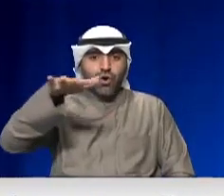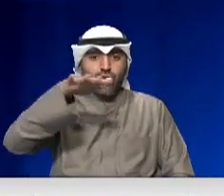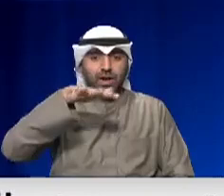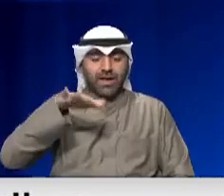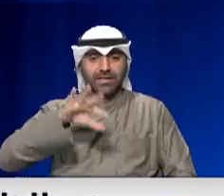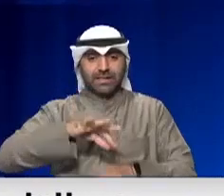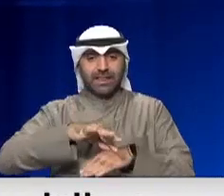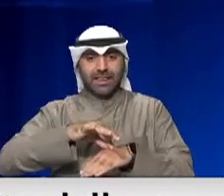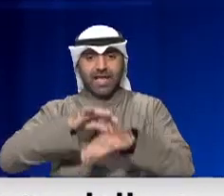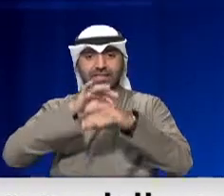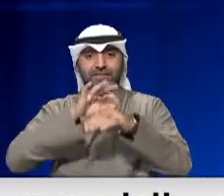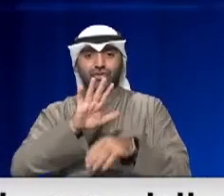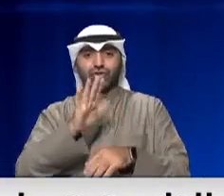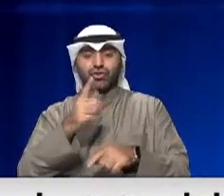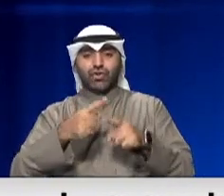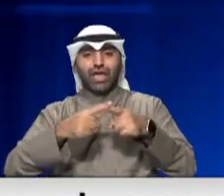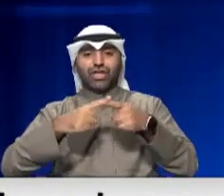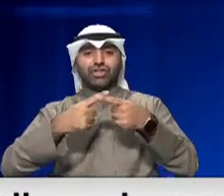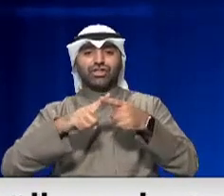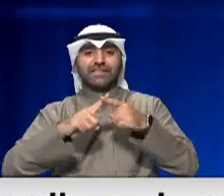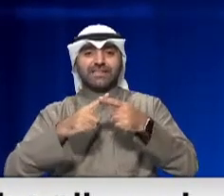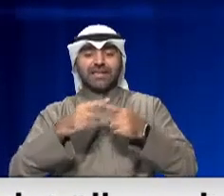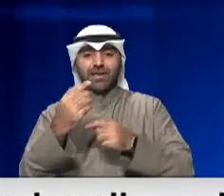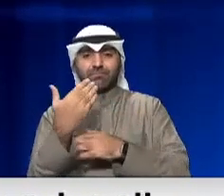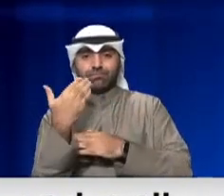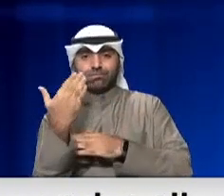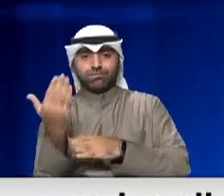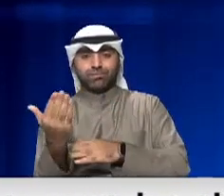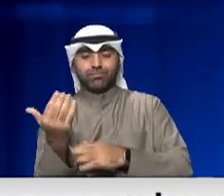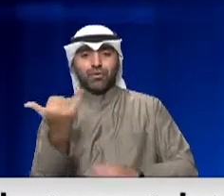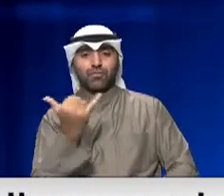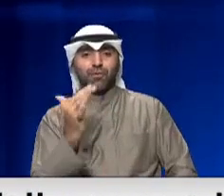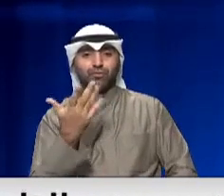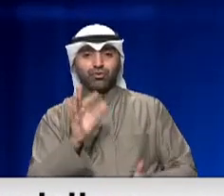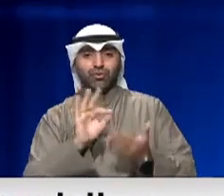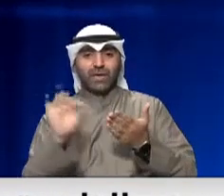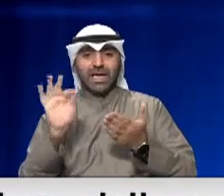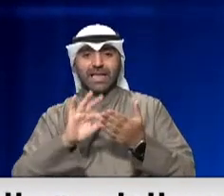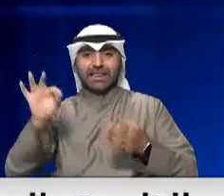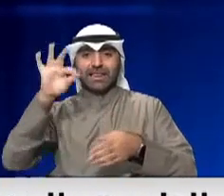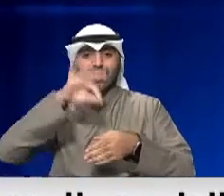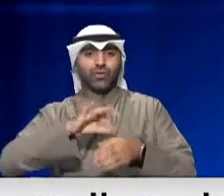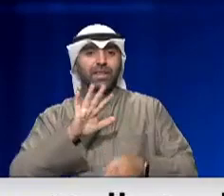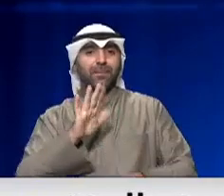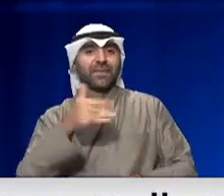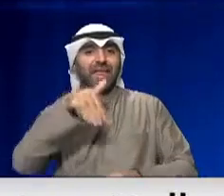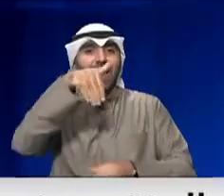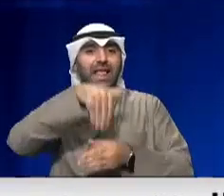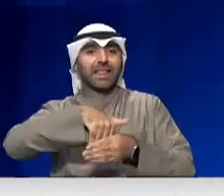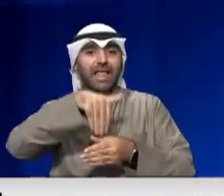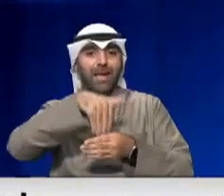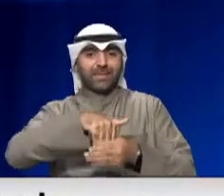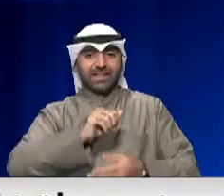الجنسية الأصلية وصورة عنها، وكذلك البطاقة المدنية الأصلية وصورة عنها.